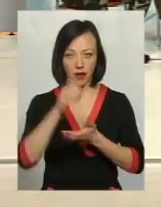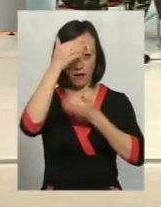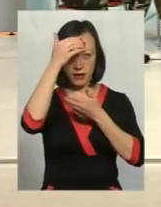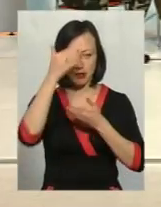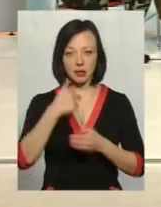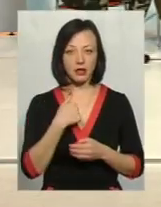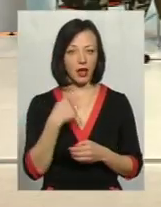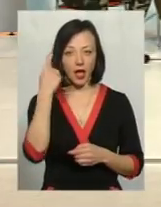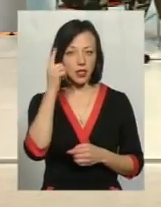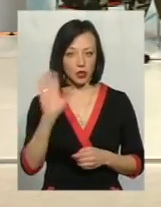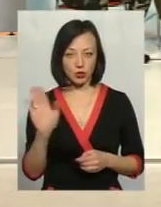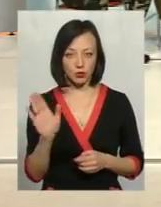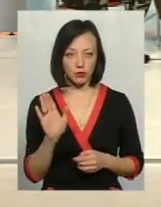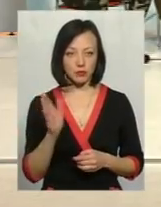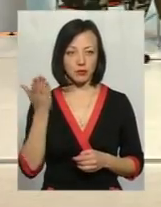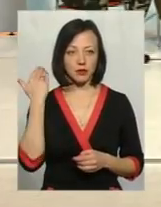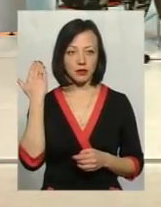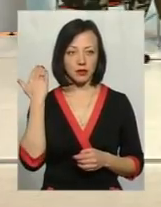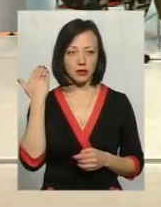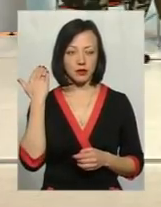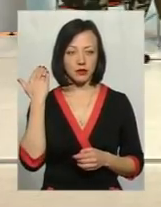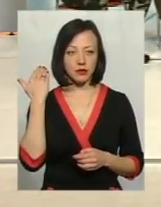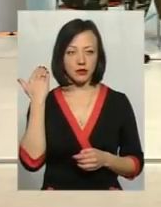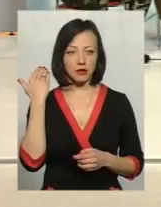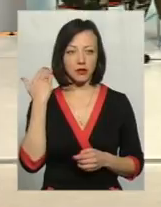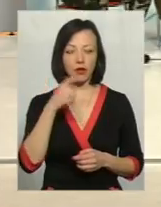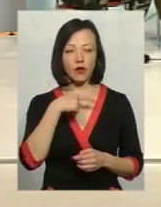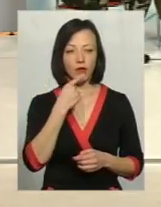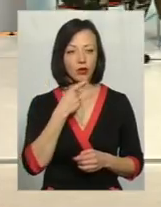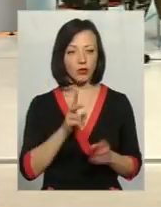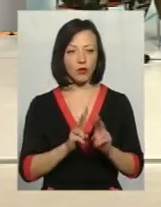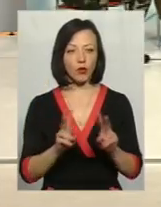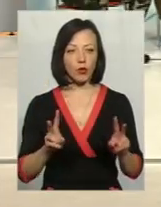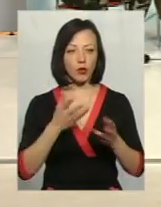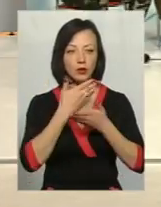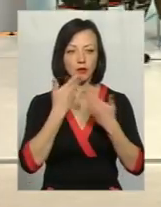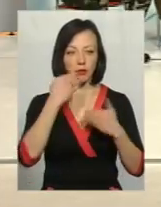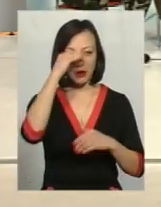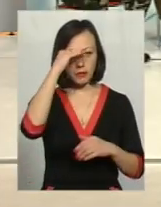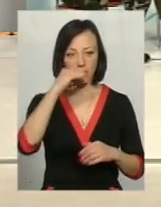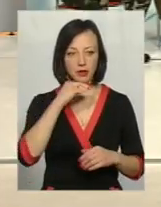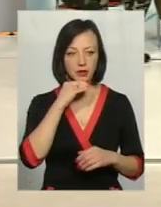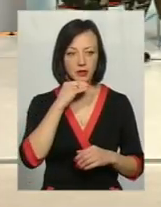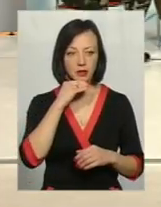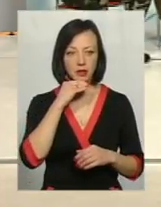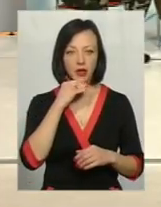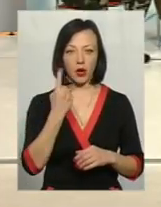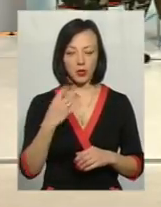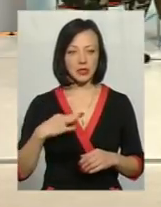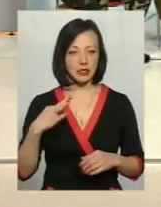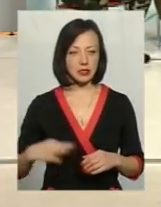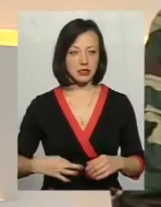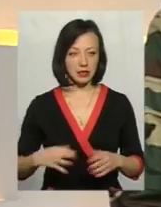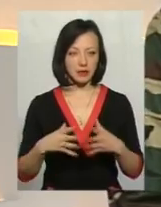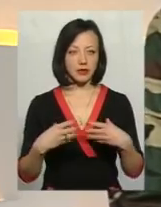попаду в Афганістан, тому що на той час говорили, у кого немає батька, то і один син в сім'ї в